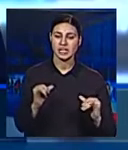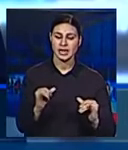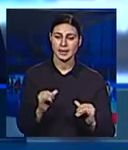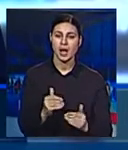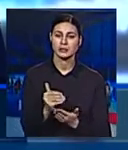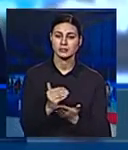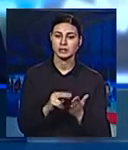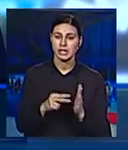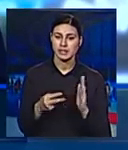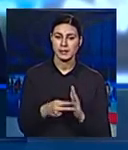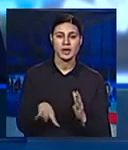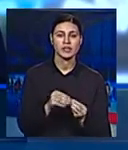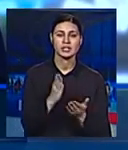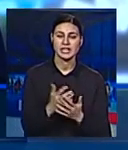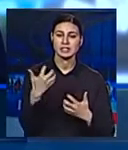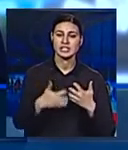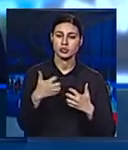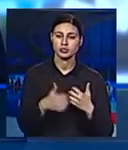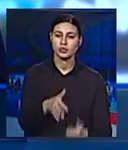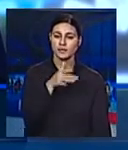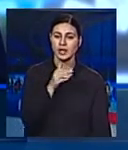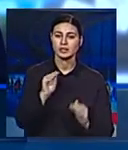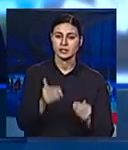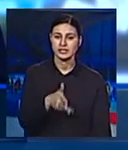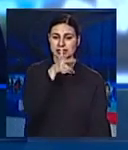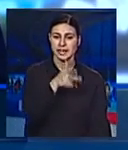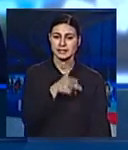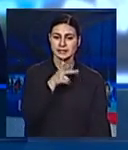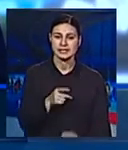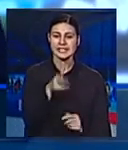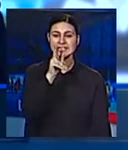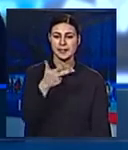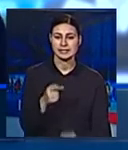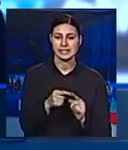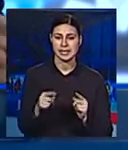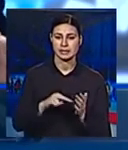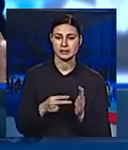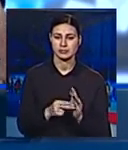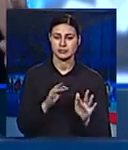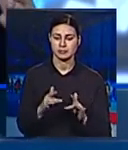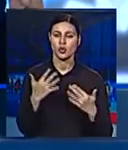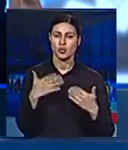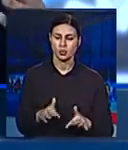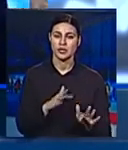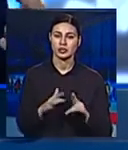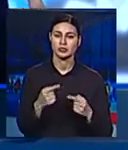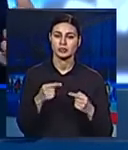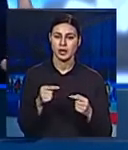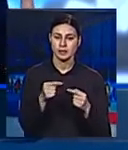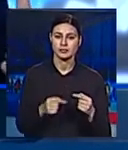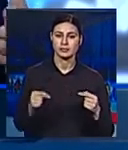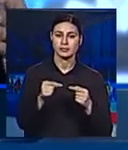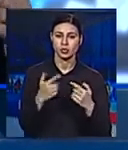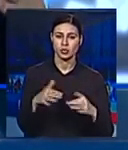და ყველა რეგიონს აქვს საშუალოვადიანი სამწლიანი სამოქმედო გეგმა. რასთავალია შემუშავდა სრული ციკლი სხვადასხვა